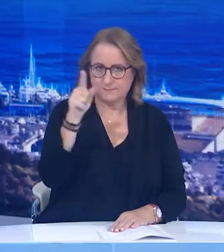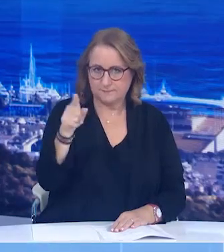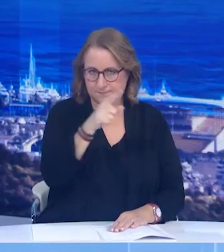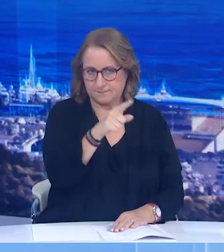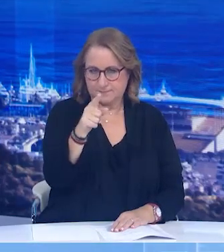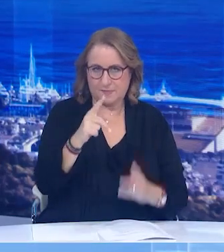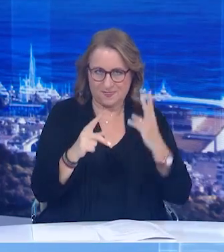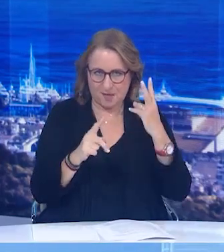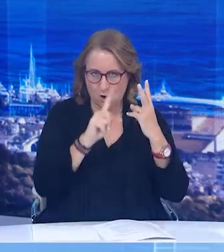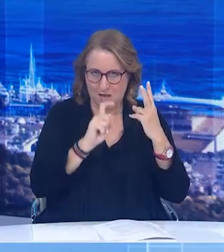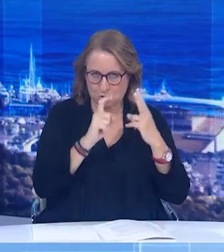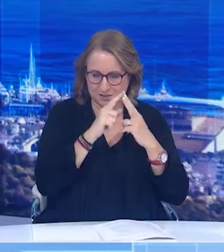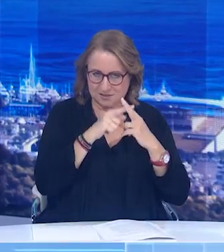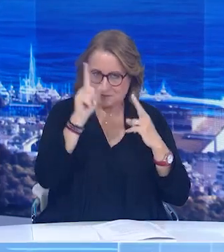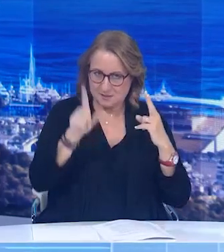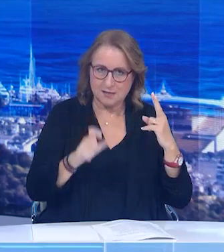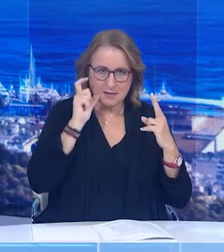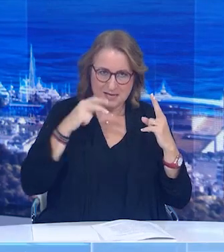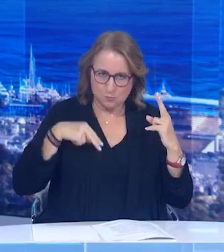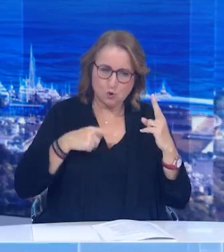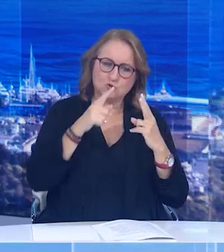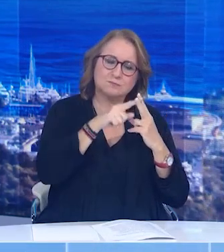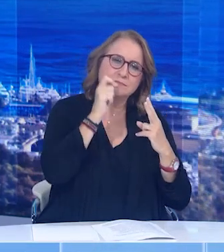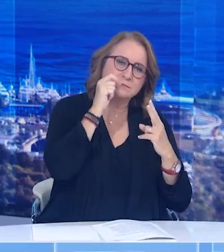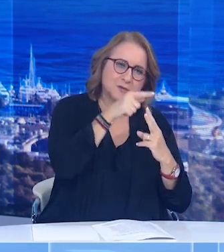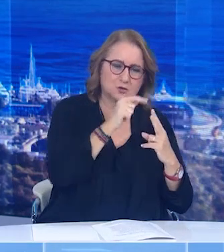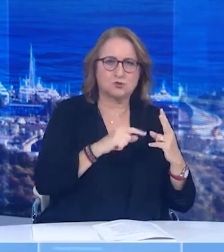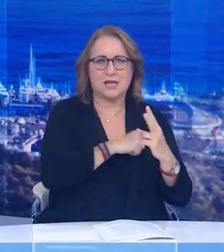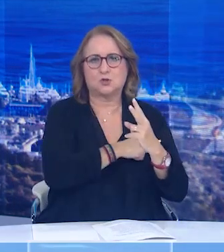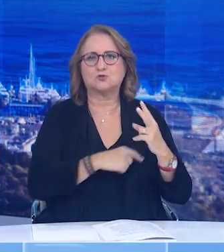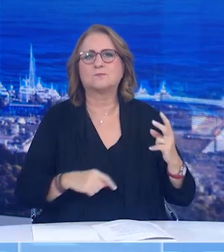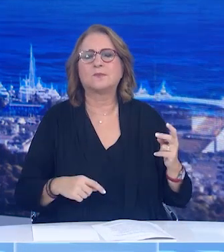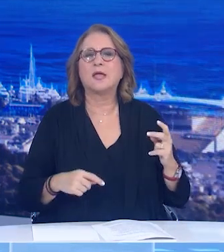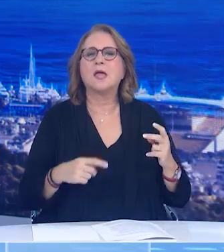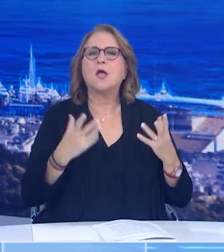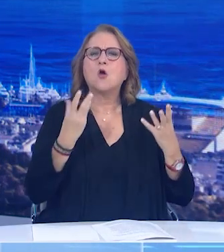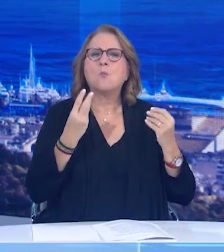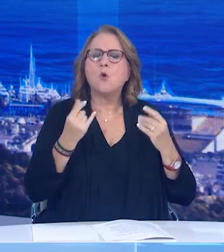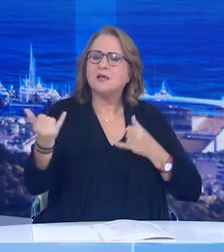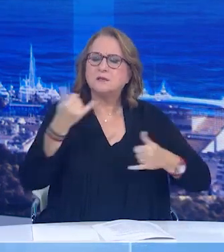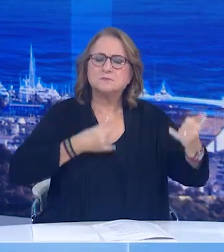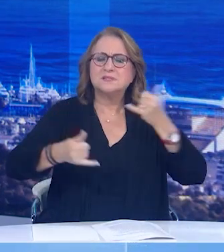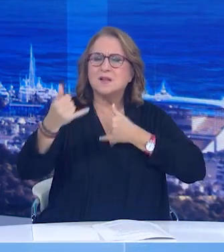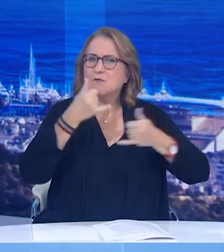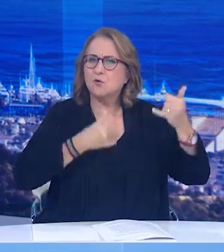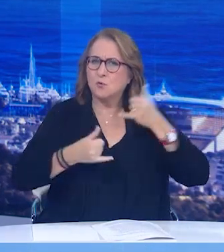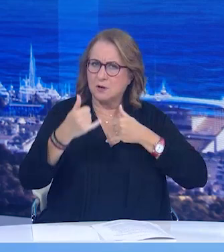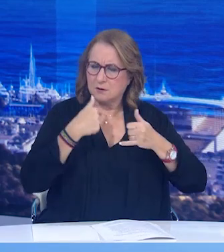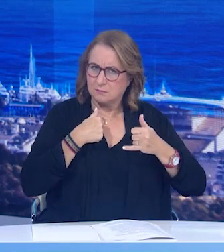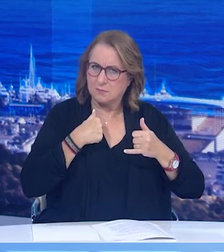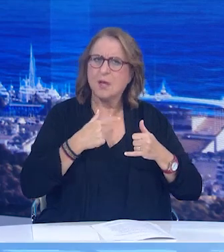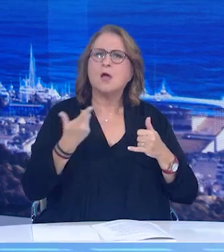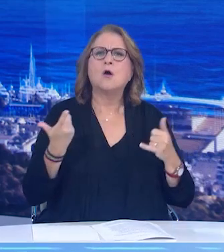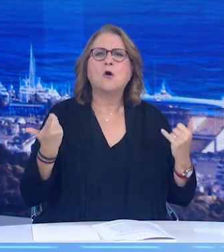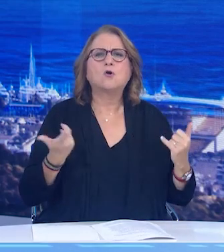Μαριοκίνη. Κύριε Υπουργέ, πολλά είναι τα τηλέφωνα στο zoogla.gr, στα οποία αναγνώσεις μας αναφέρουν πως κανένας επισήμως